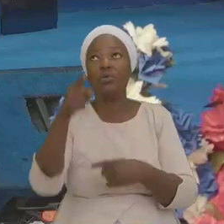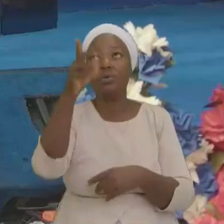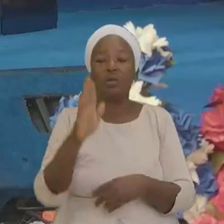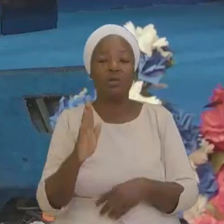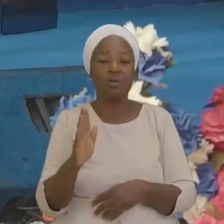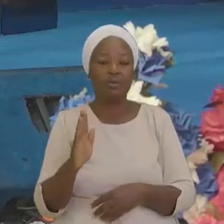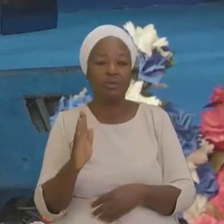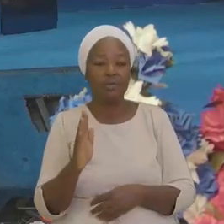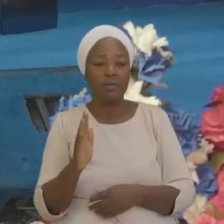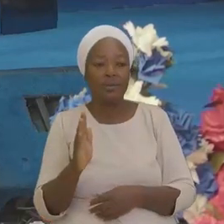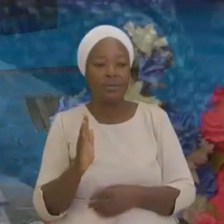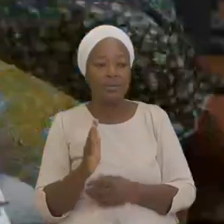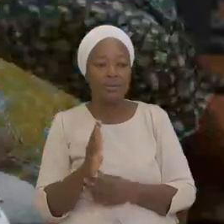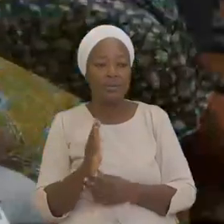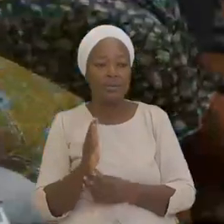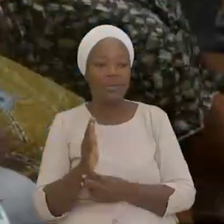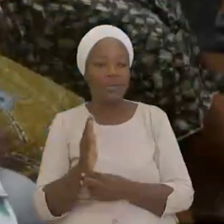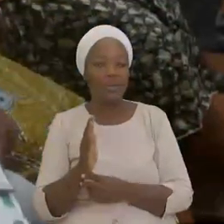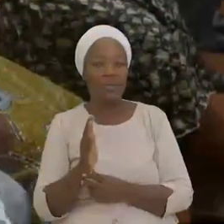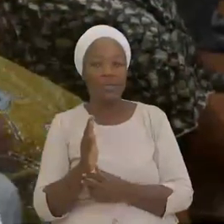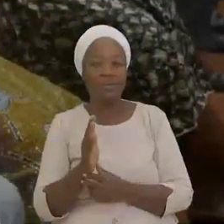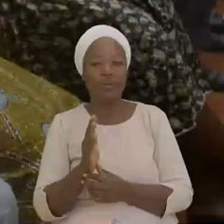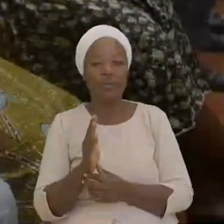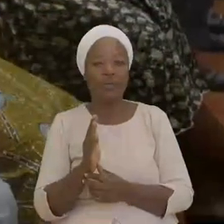l'autre côté et nous rendons gloire à Dieu.